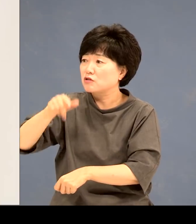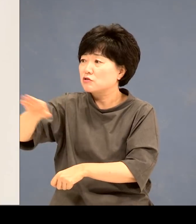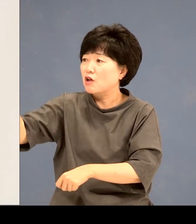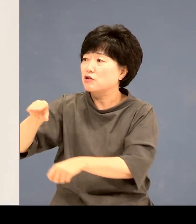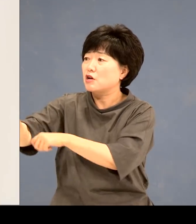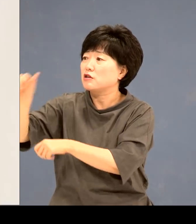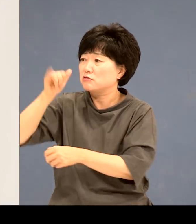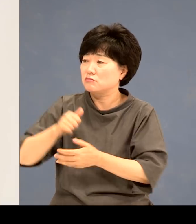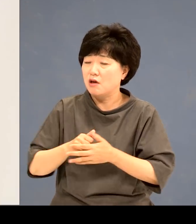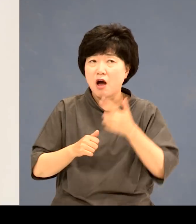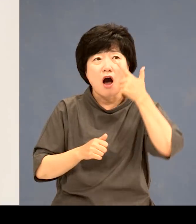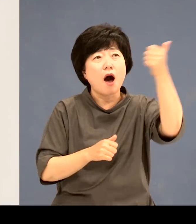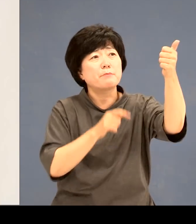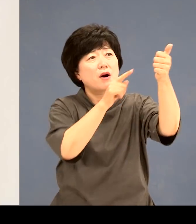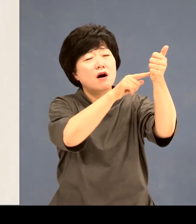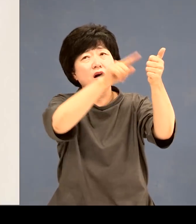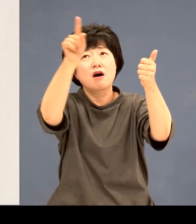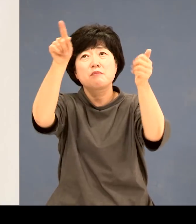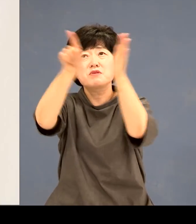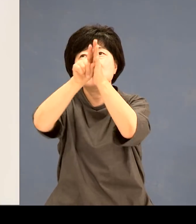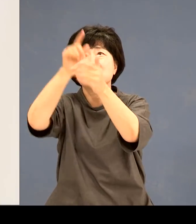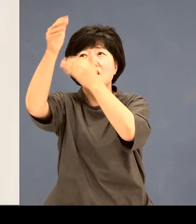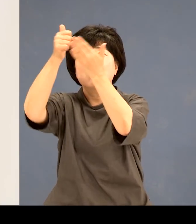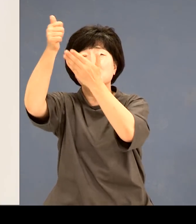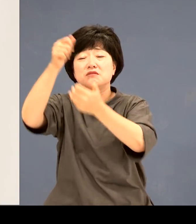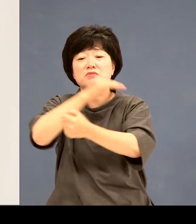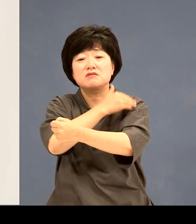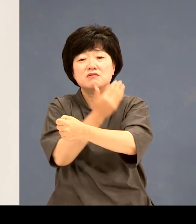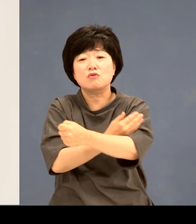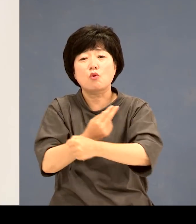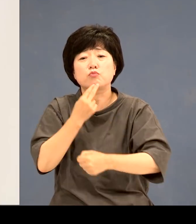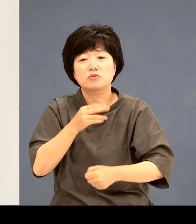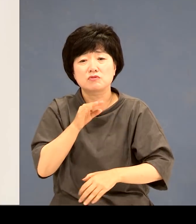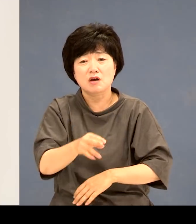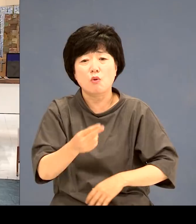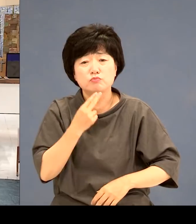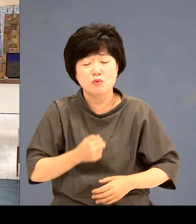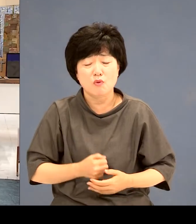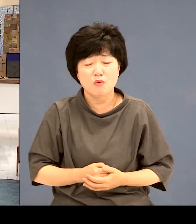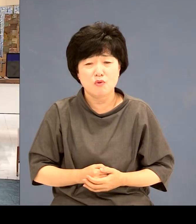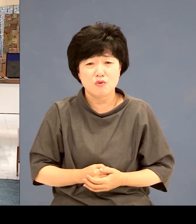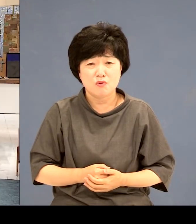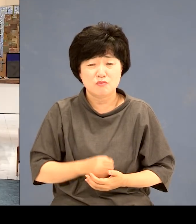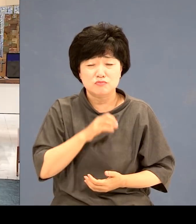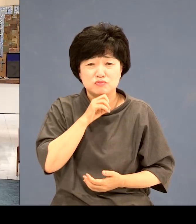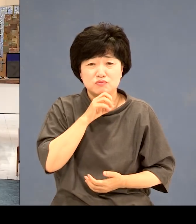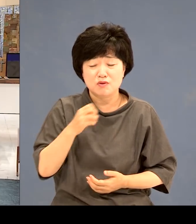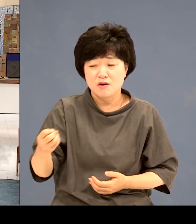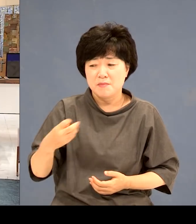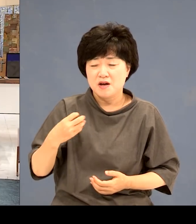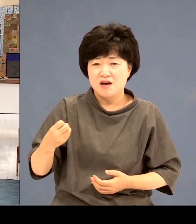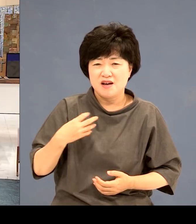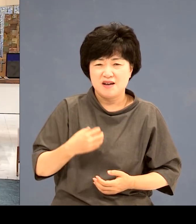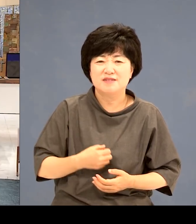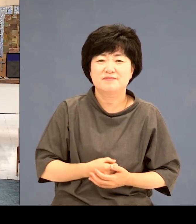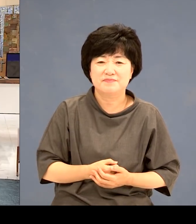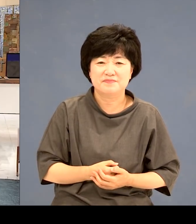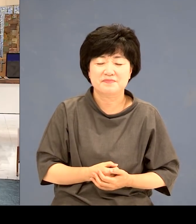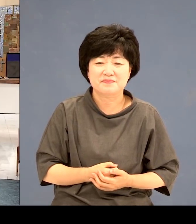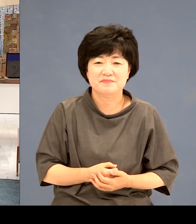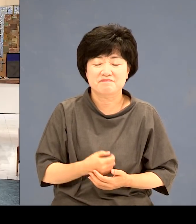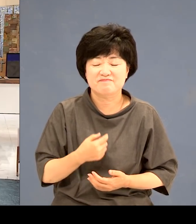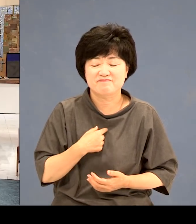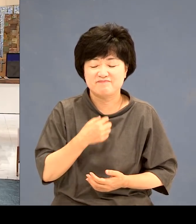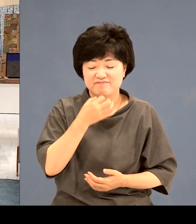차 타고 다니시는데 아빠가 믿는 하나님은 왜 이렇게 능력이 없어? 이제